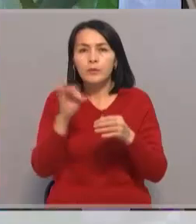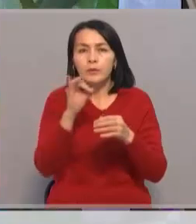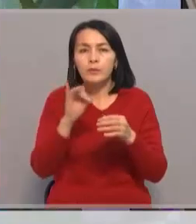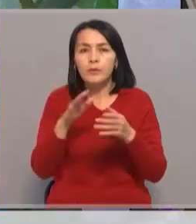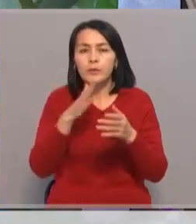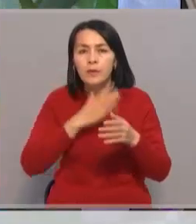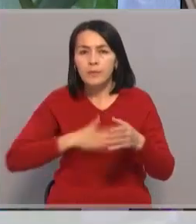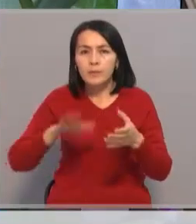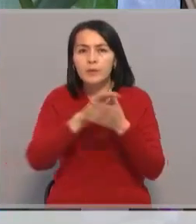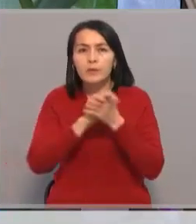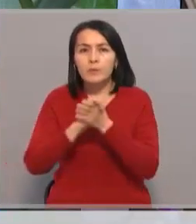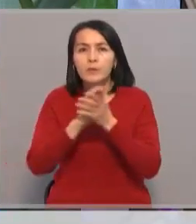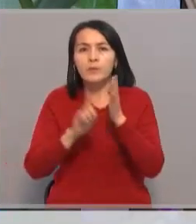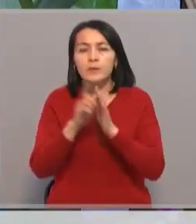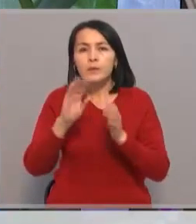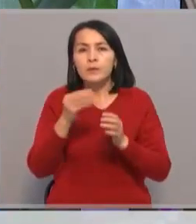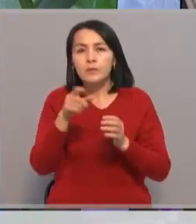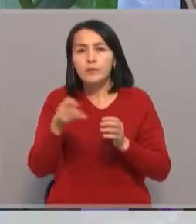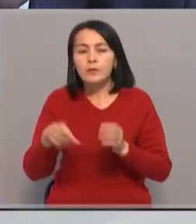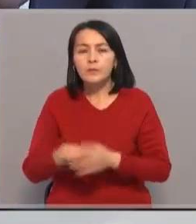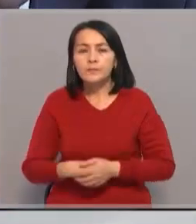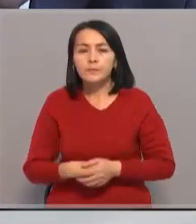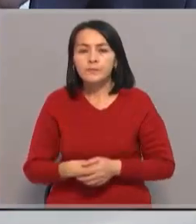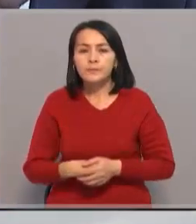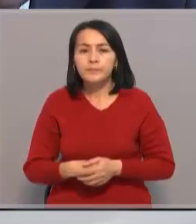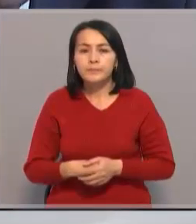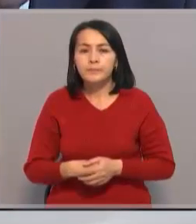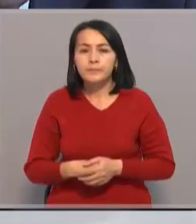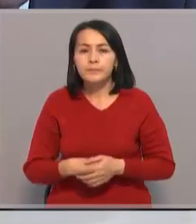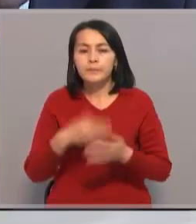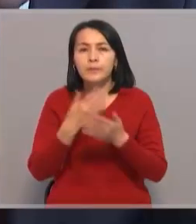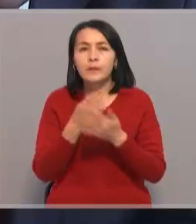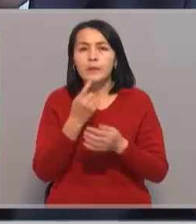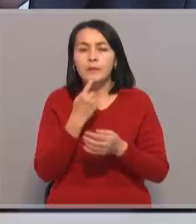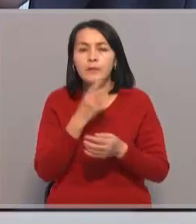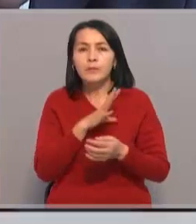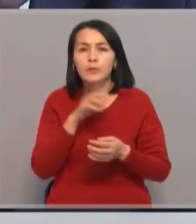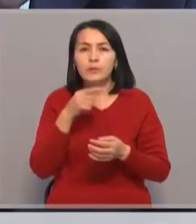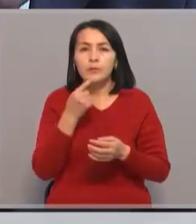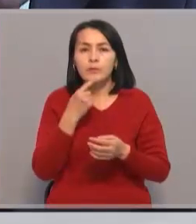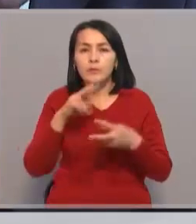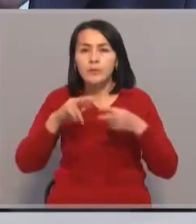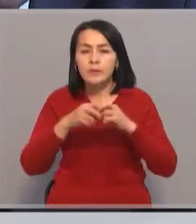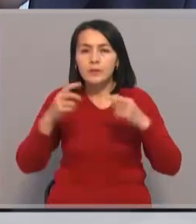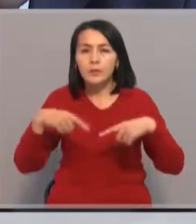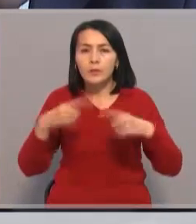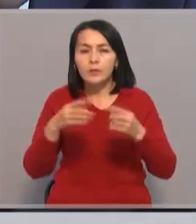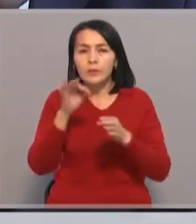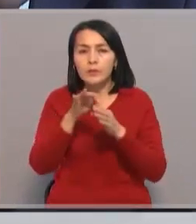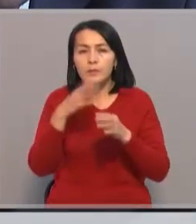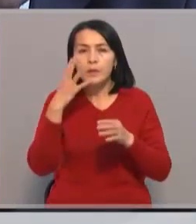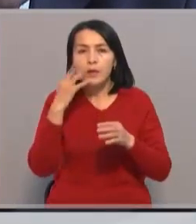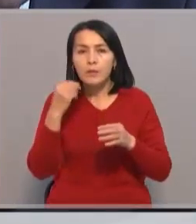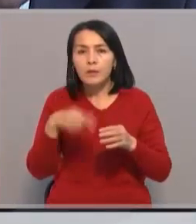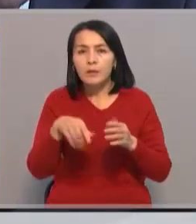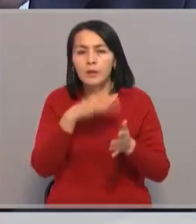бейбіт шерумен басталған, дейді желтоқсаншы. Мәселе тіл болатын, біз сол кезде тіл мәселесін көтерген болатынбыз. Себебі